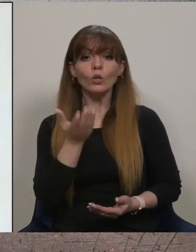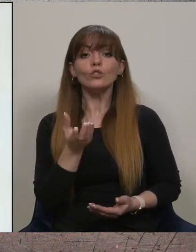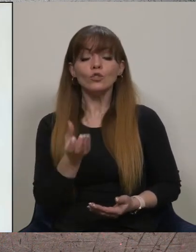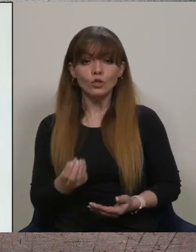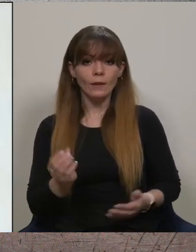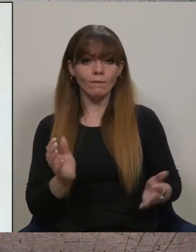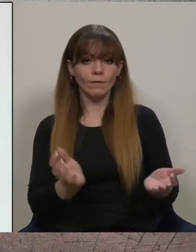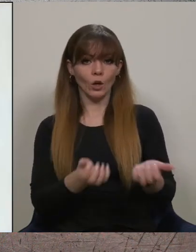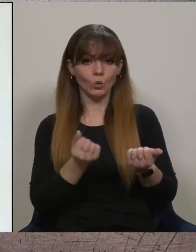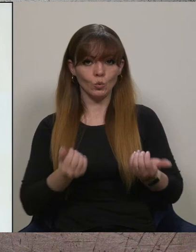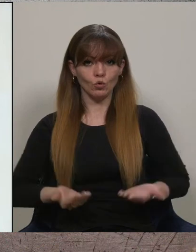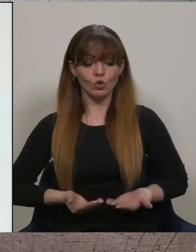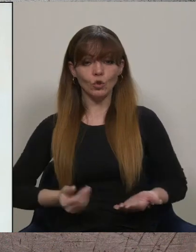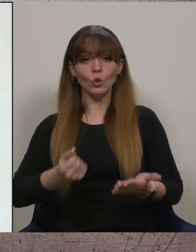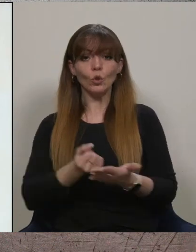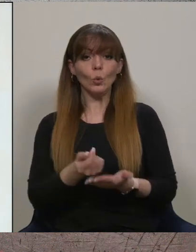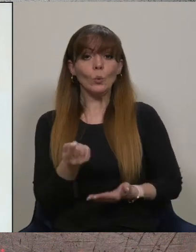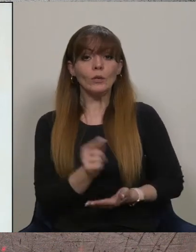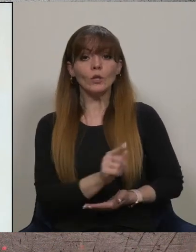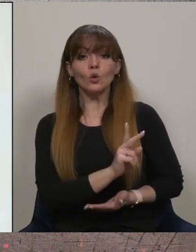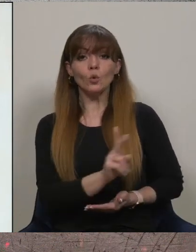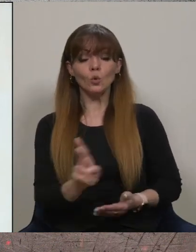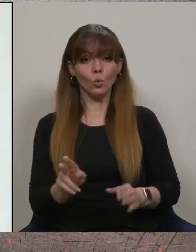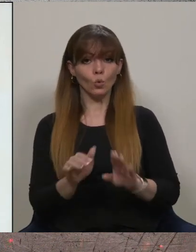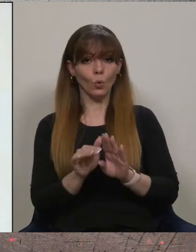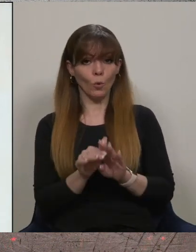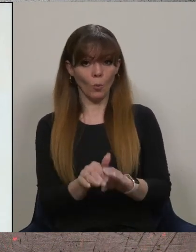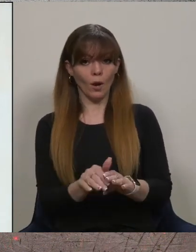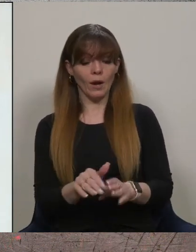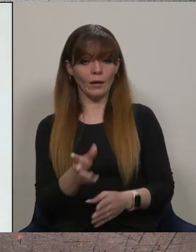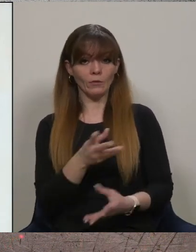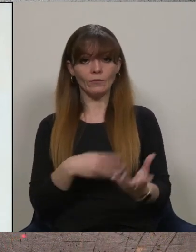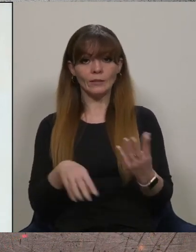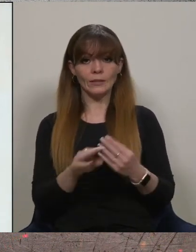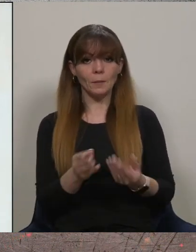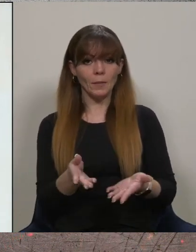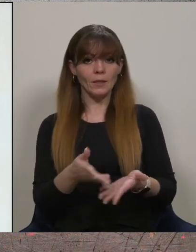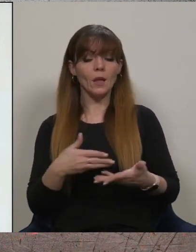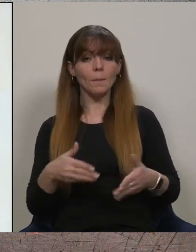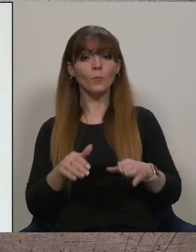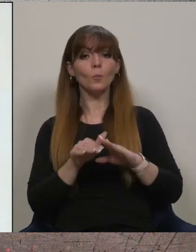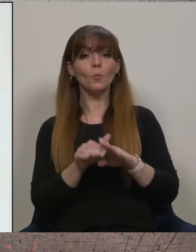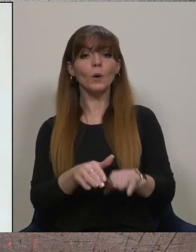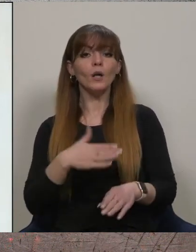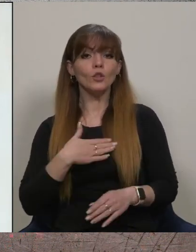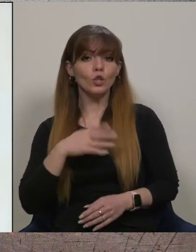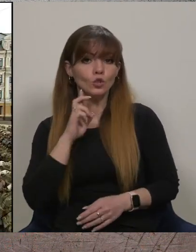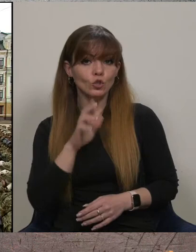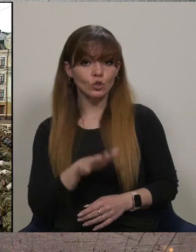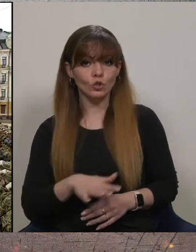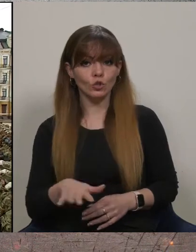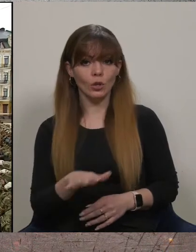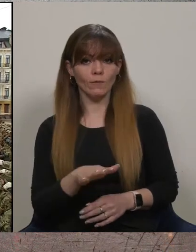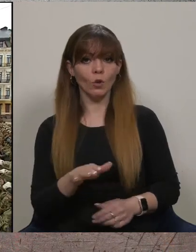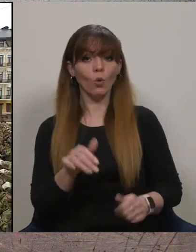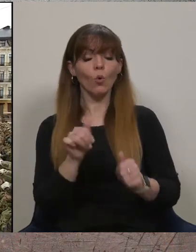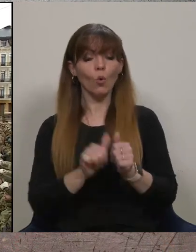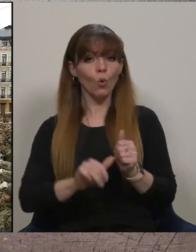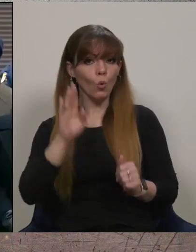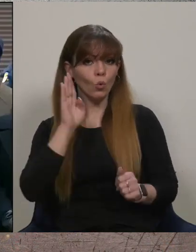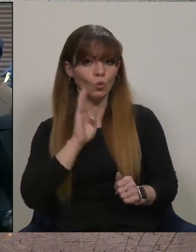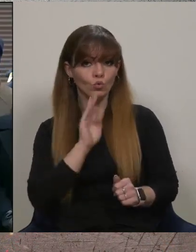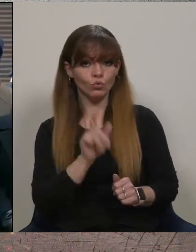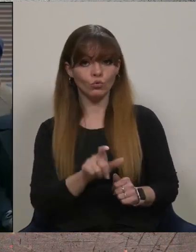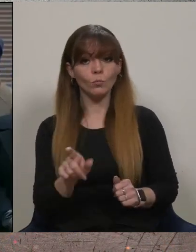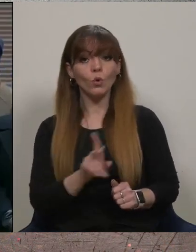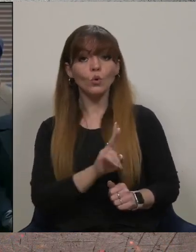життя, до тих, хто допомагає всім нам, допомагає нашій державі, кожному і кожній,